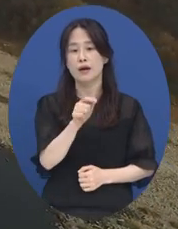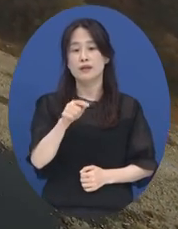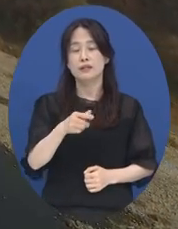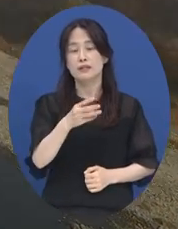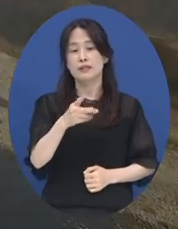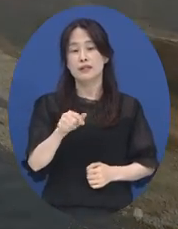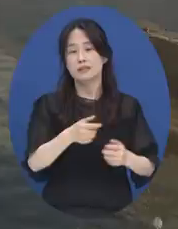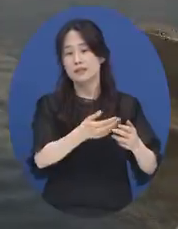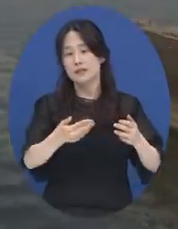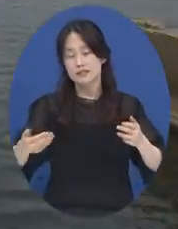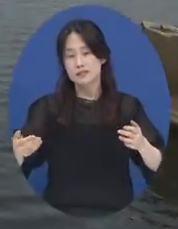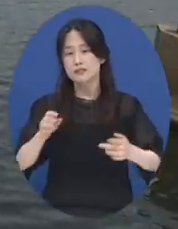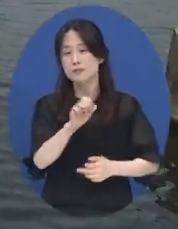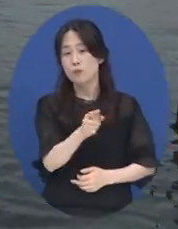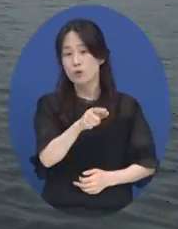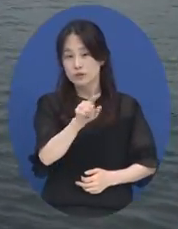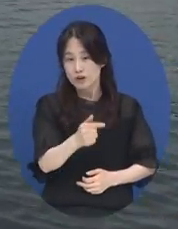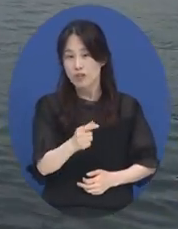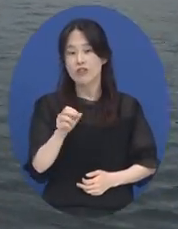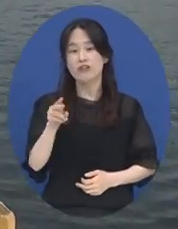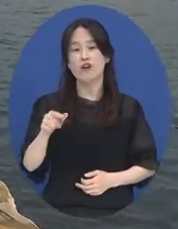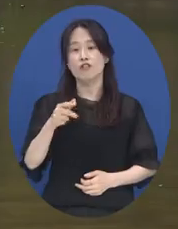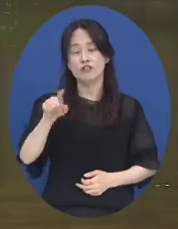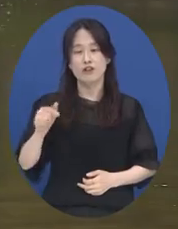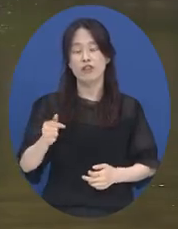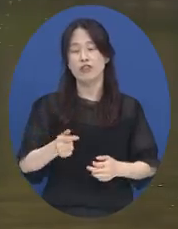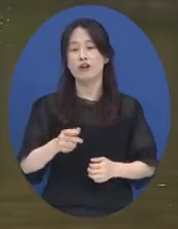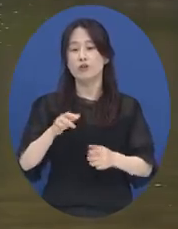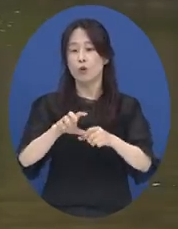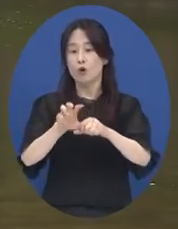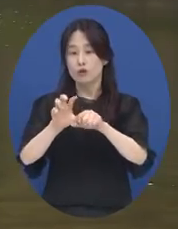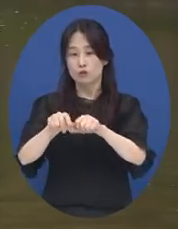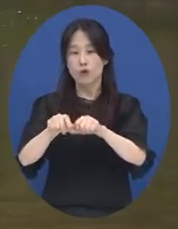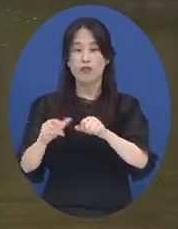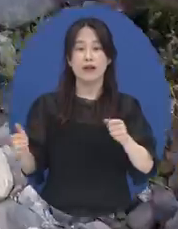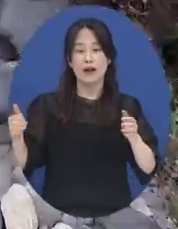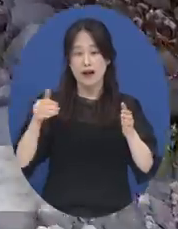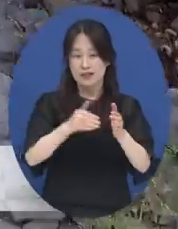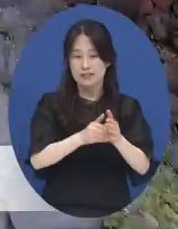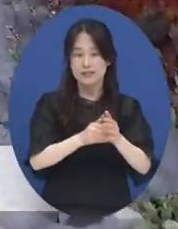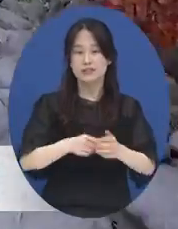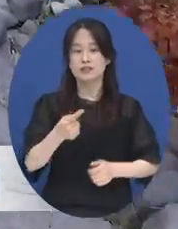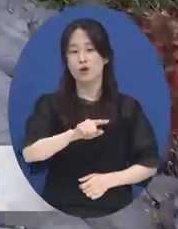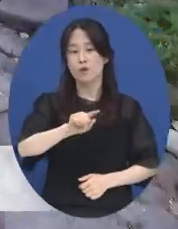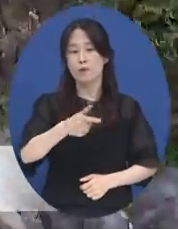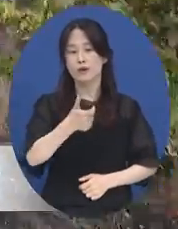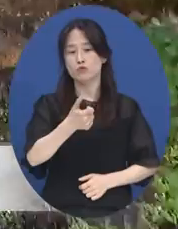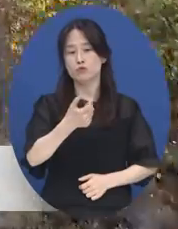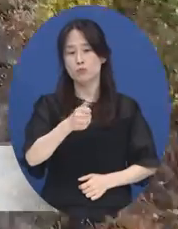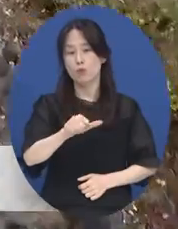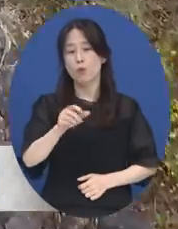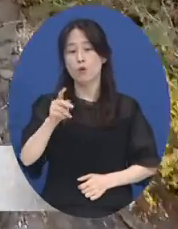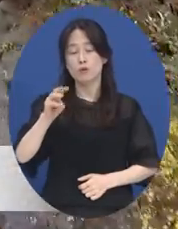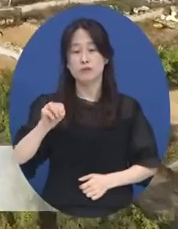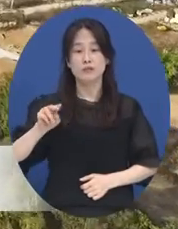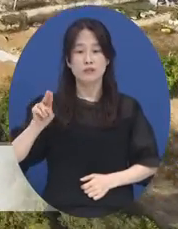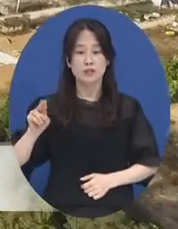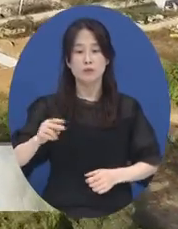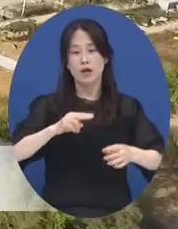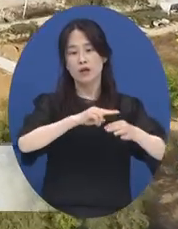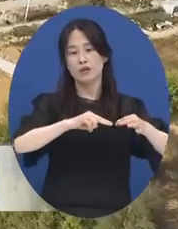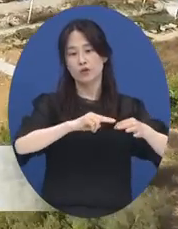한탄강이 흐르는 경기도 부천시와 연천군 강원도 철원군 유역 까지 1165 킬로 제곱 미터 로